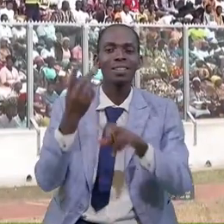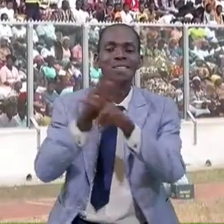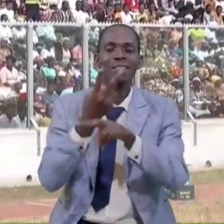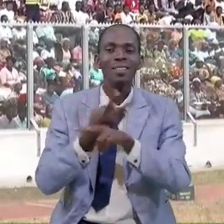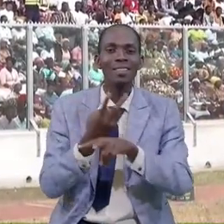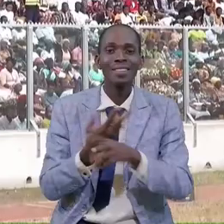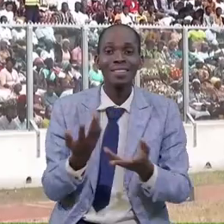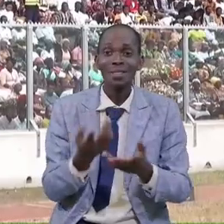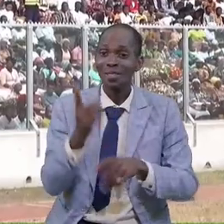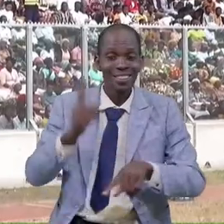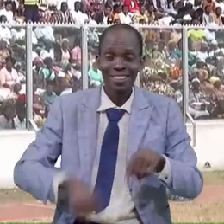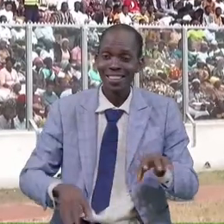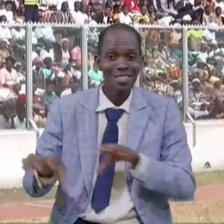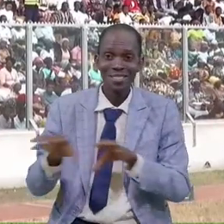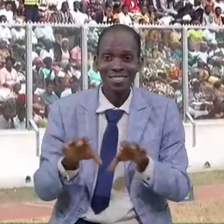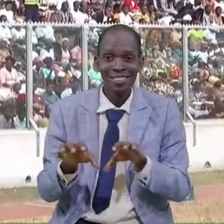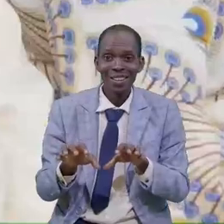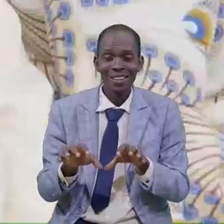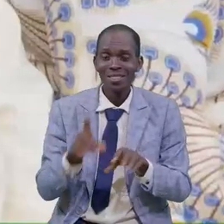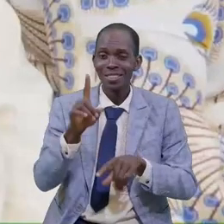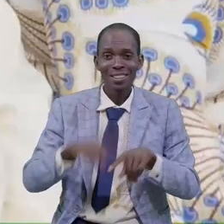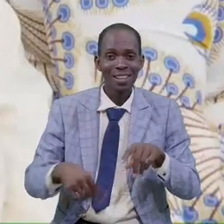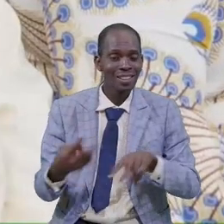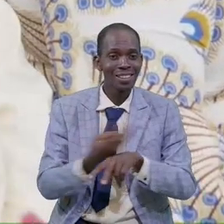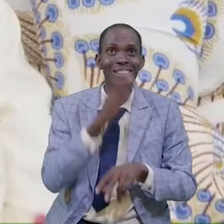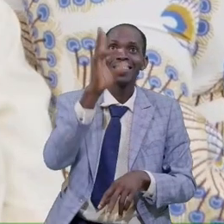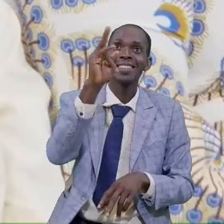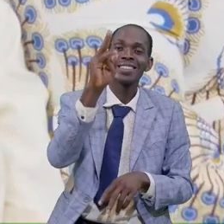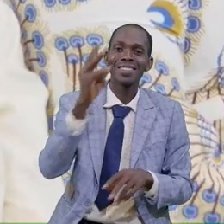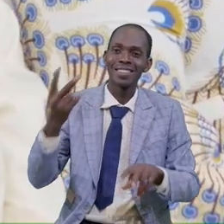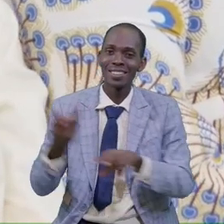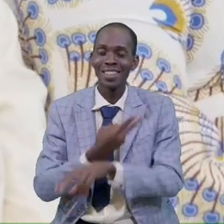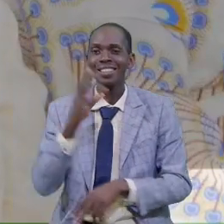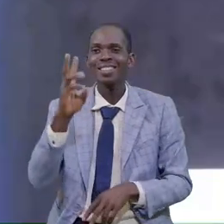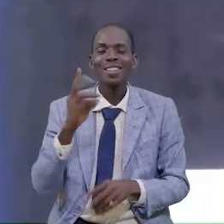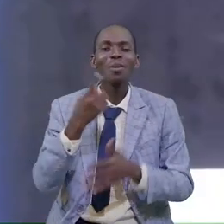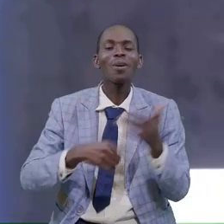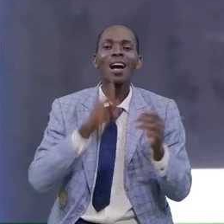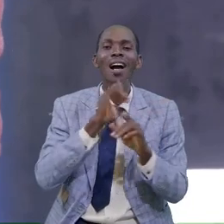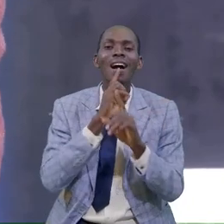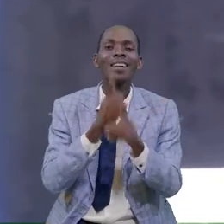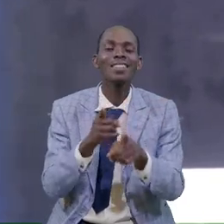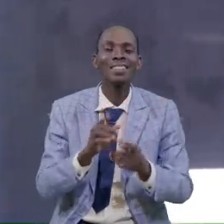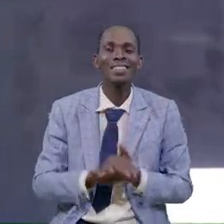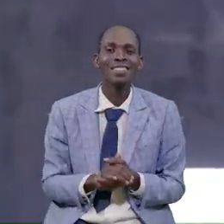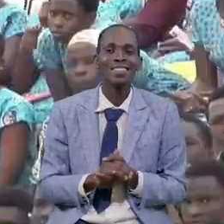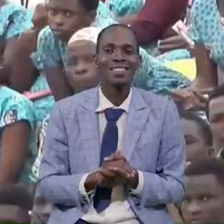Vous ne pouvez pas faire l'addition là-bas. 17 fois 6, ça fait combien? Dites-le à haute voix.